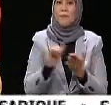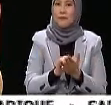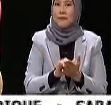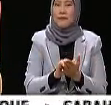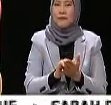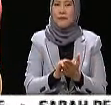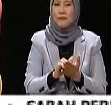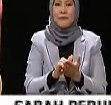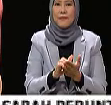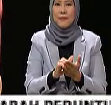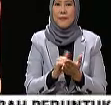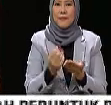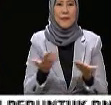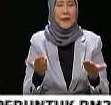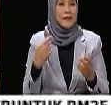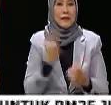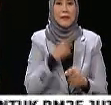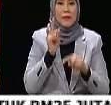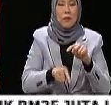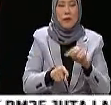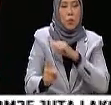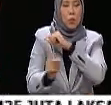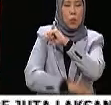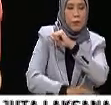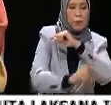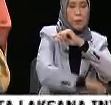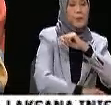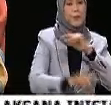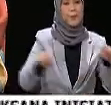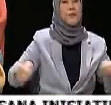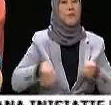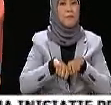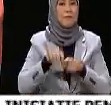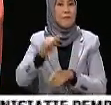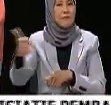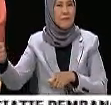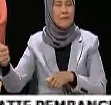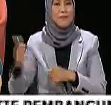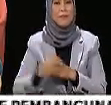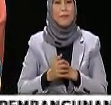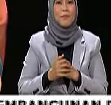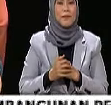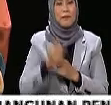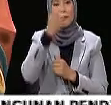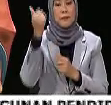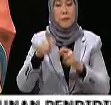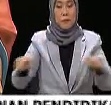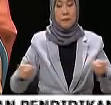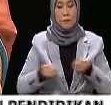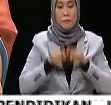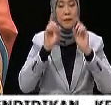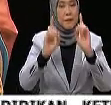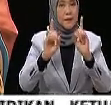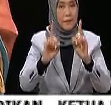boleh ketemu umumkan kepada semua tempat sedangkan banyak media retina alam hutan Tempat pendidikan